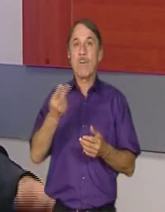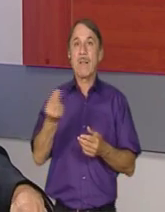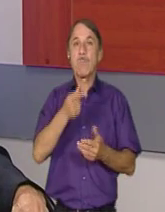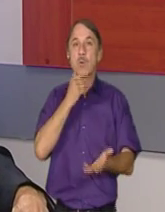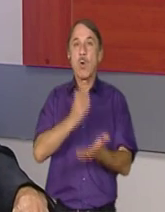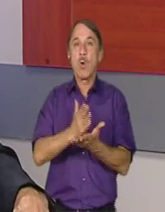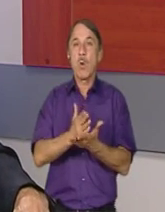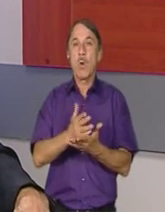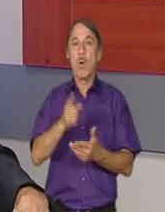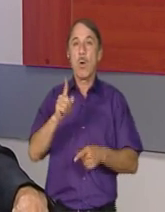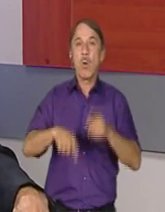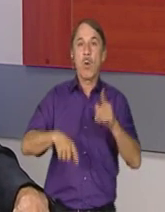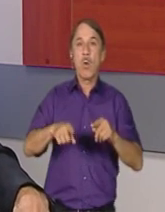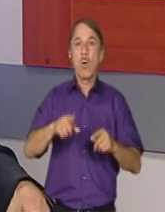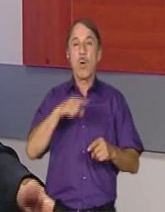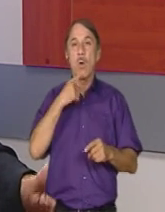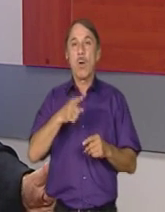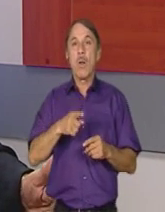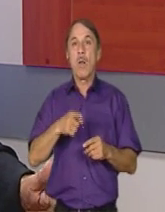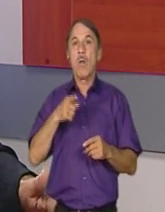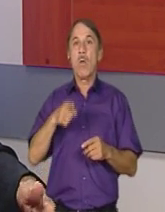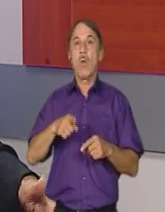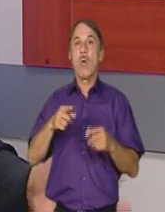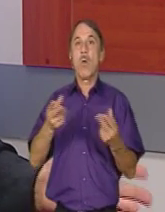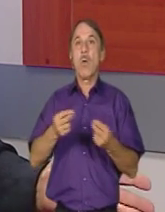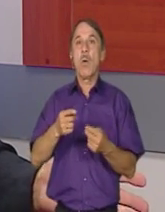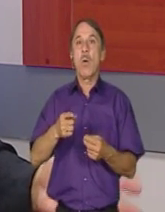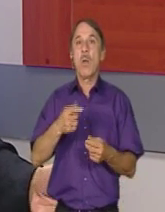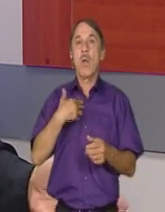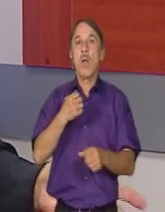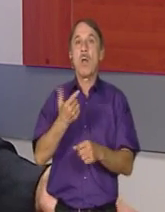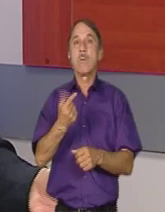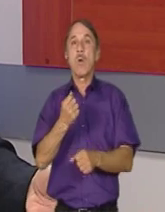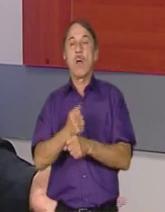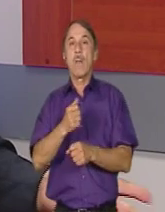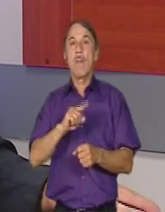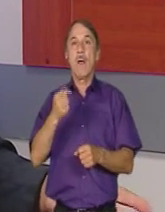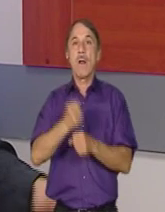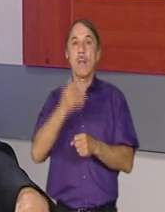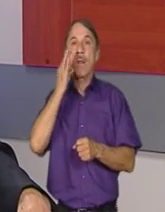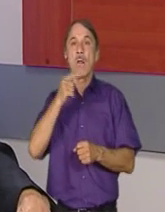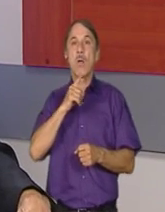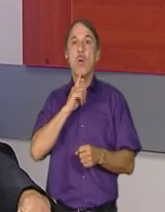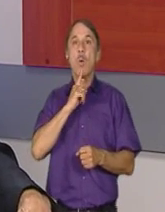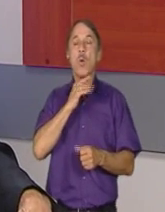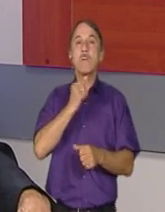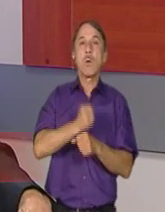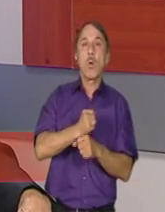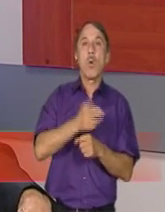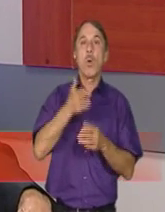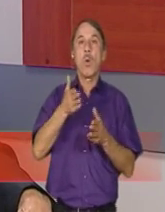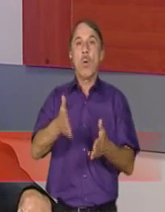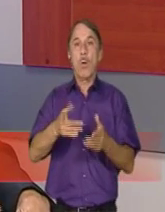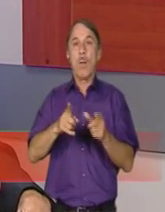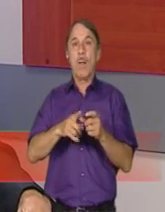stvarao čoveka, Srbi su bili vojeri, to je fakat. Ili kao ono kaže, spojili smo radne i neradne dane, pa ne znamo koje su